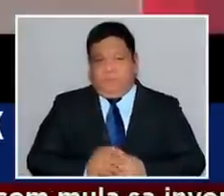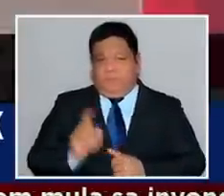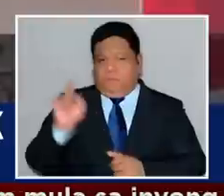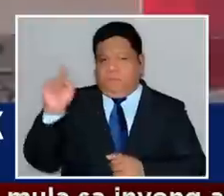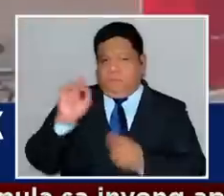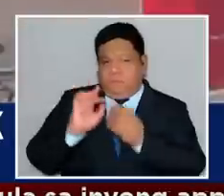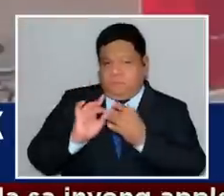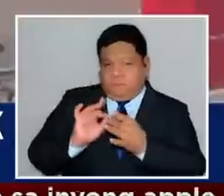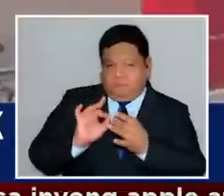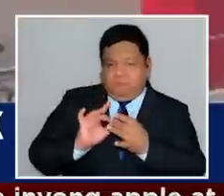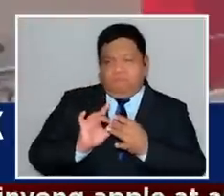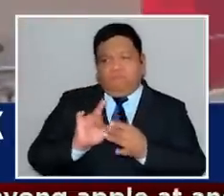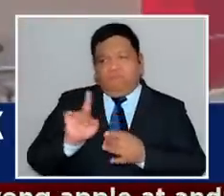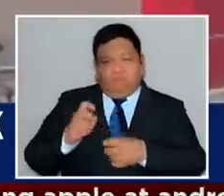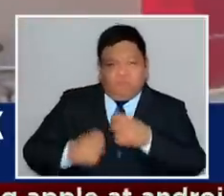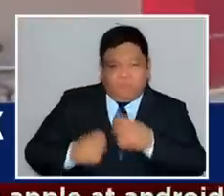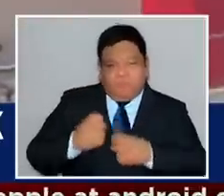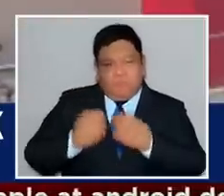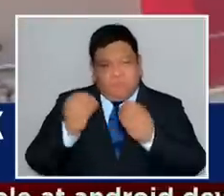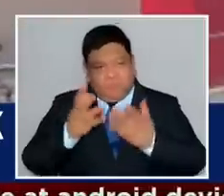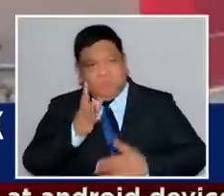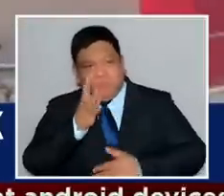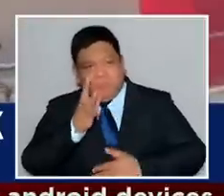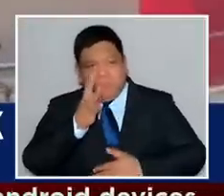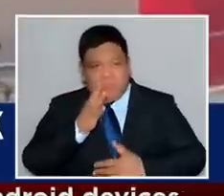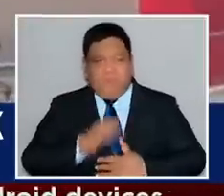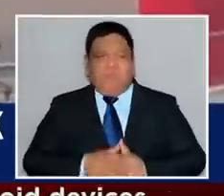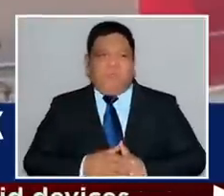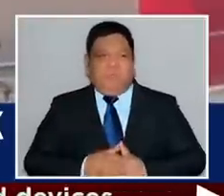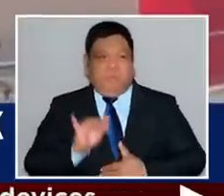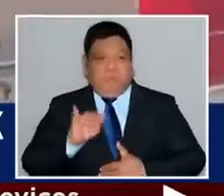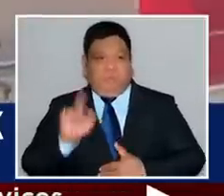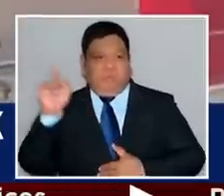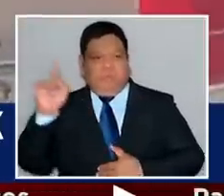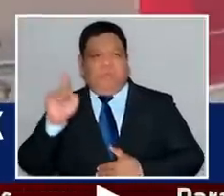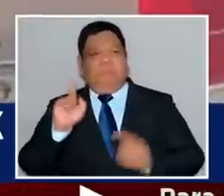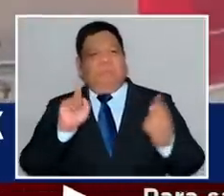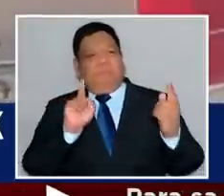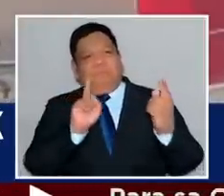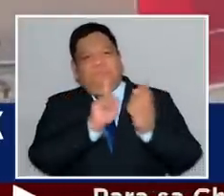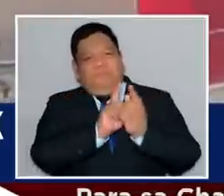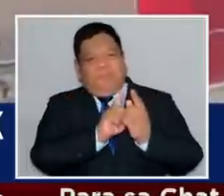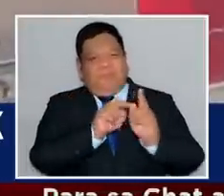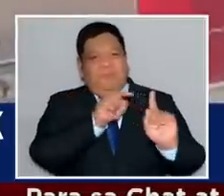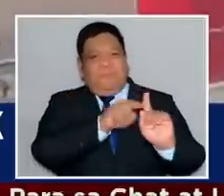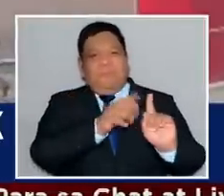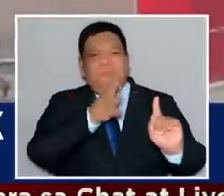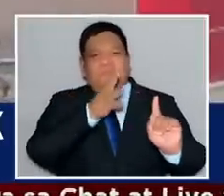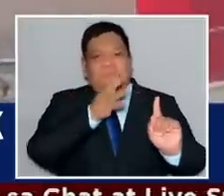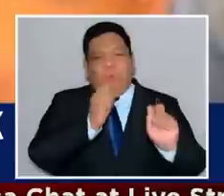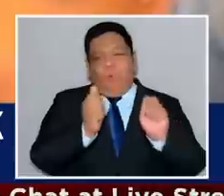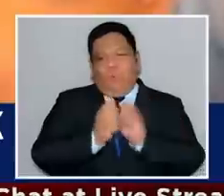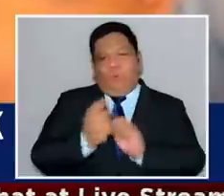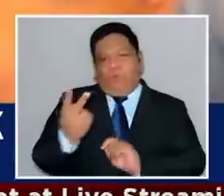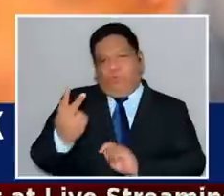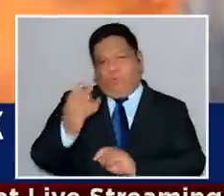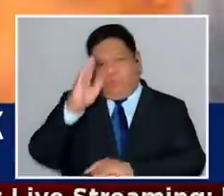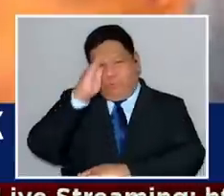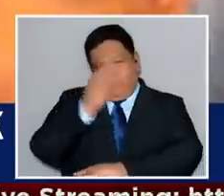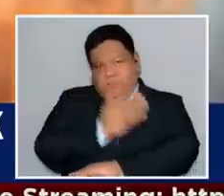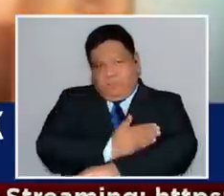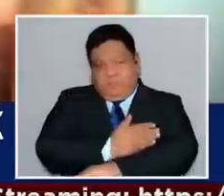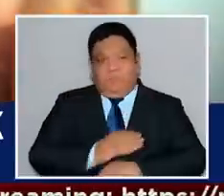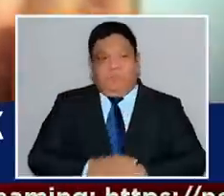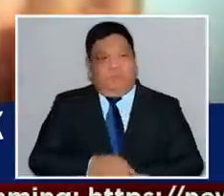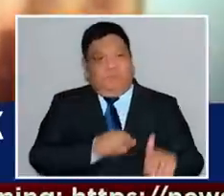Apo, ma'am. Ito ang mga huling sandali ng muling pagkikita ng inang nawalay sa kanyang dalawang anak. Si Mary